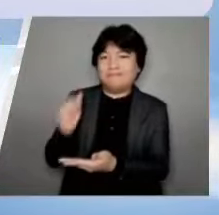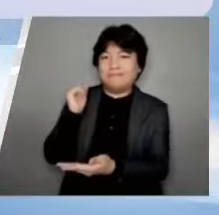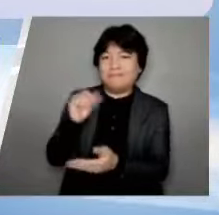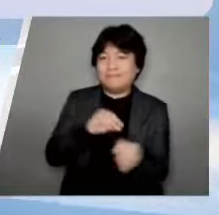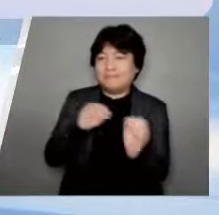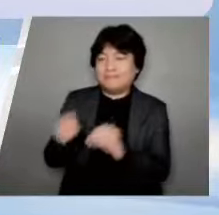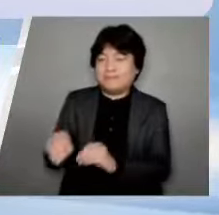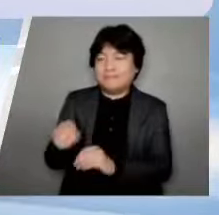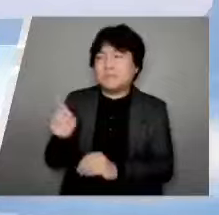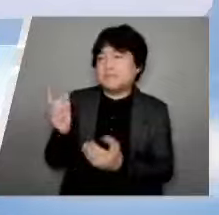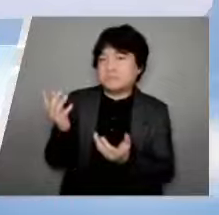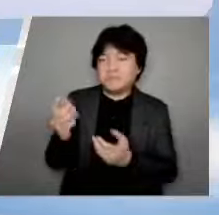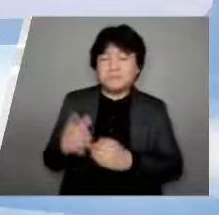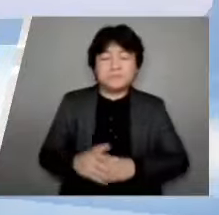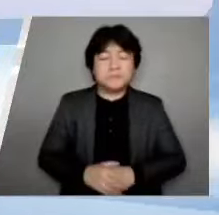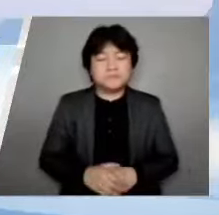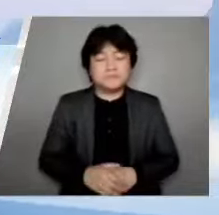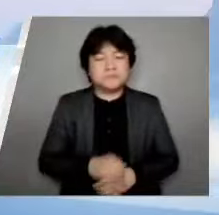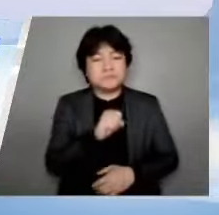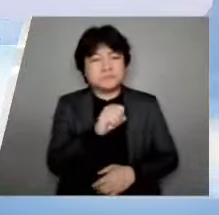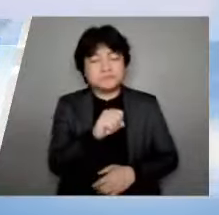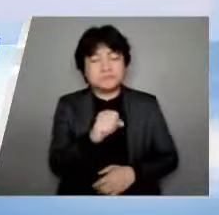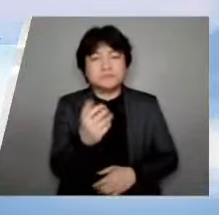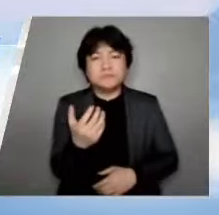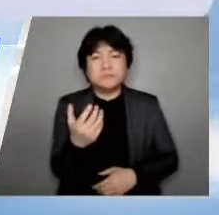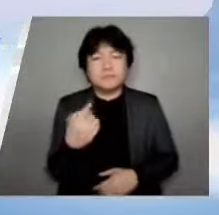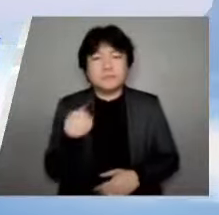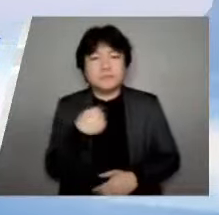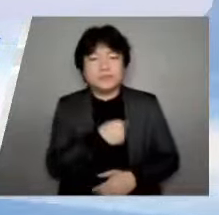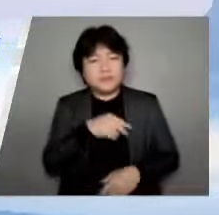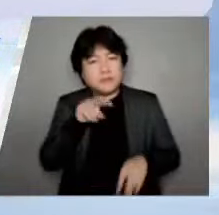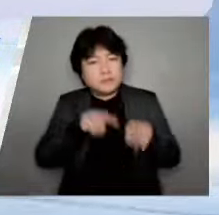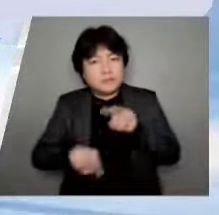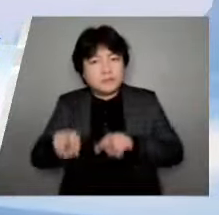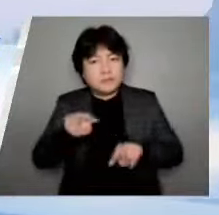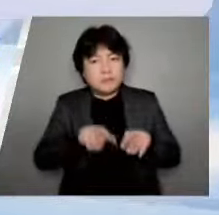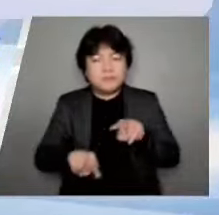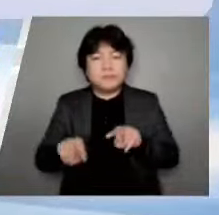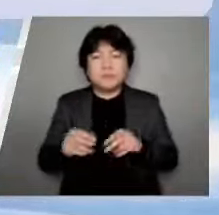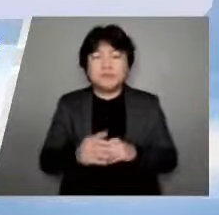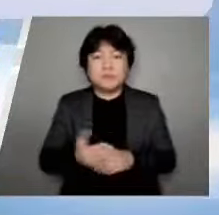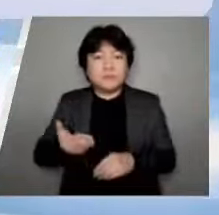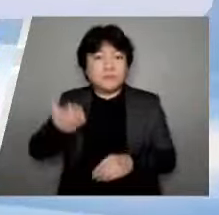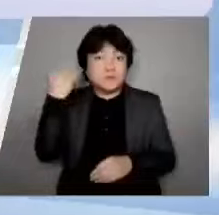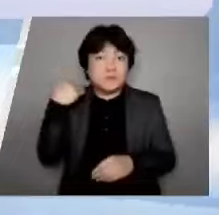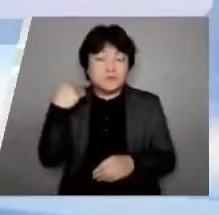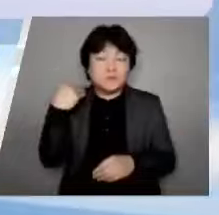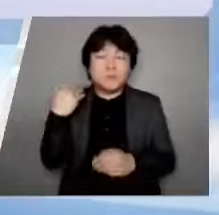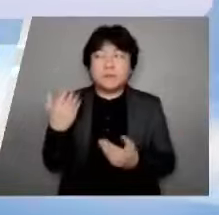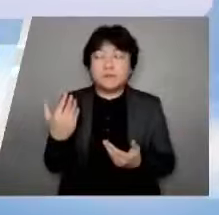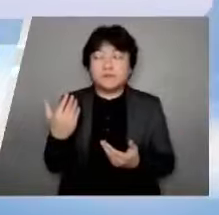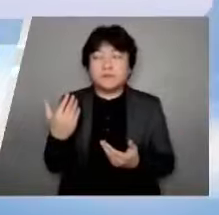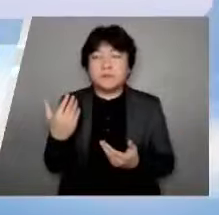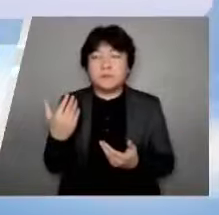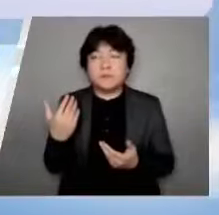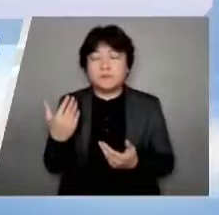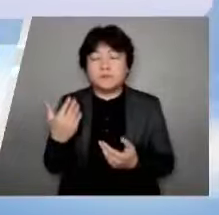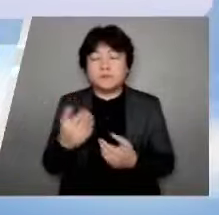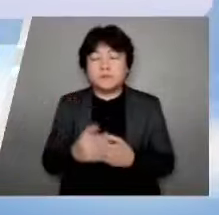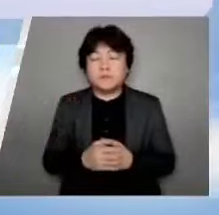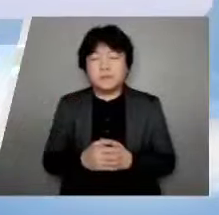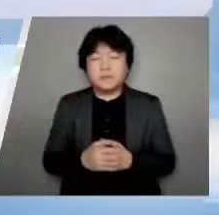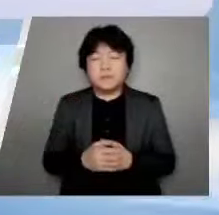Opo, ang sa ating pong pagmo-monitor, hindi naman po kagaya ng dati, ano? Siguro lang po yung mga